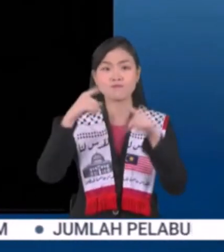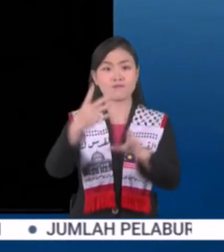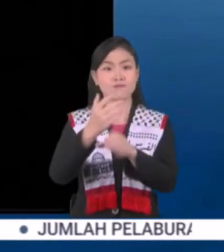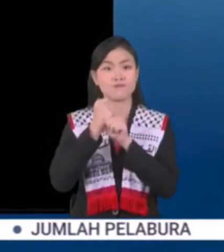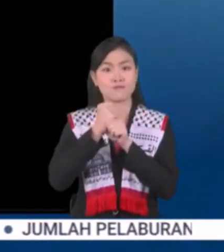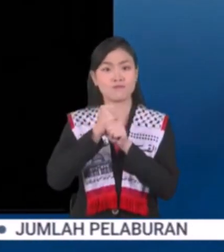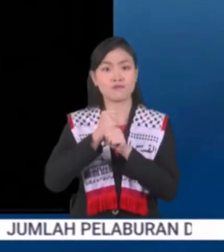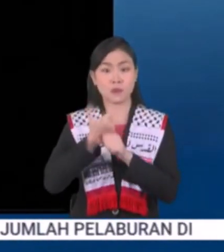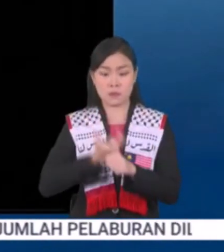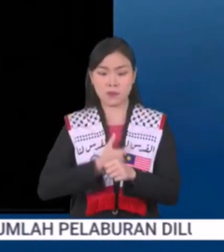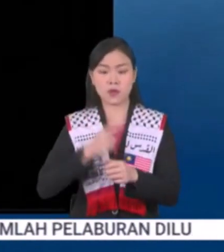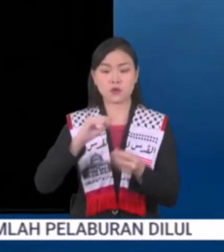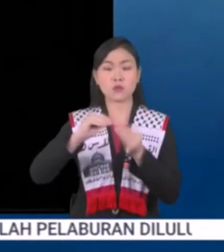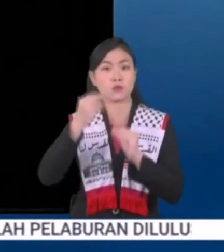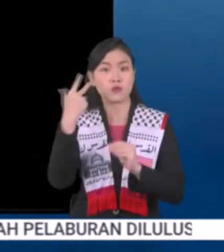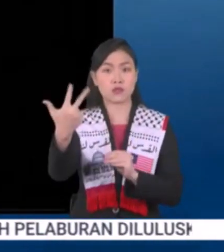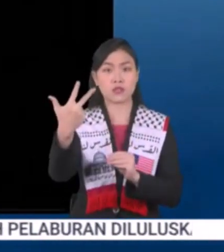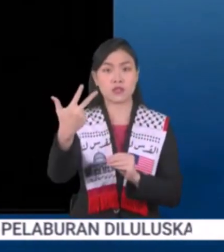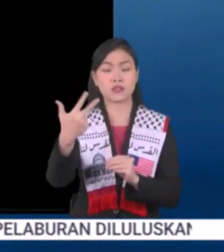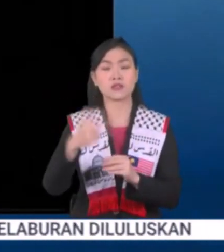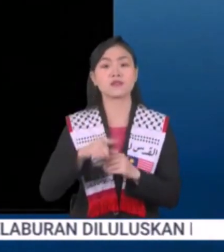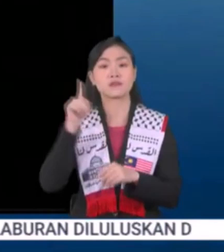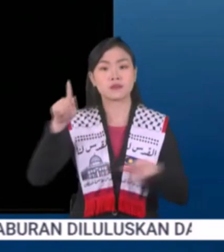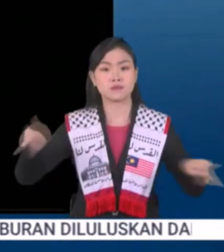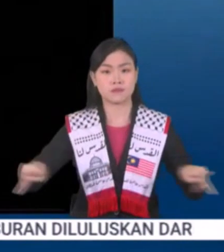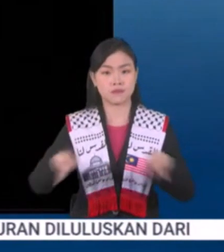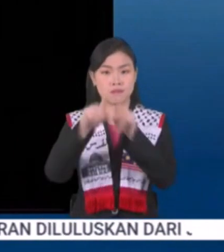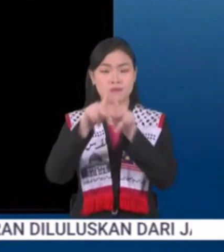ketiga buat kontinjen negara di Paris.